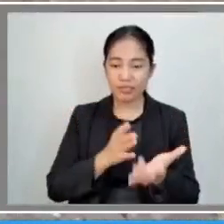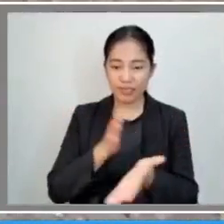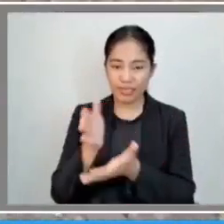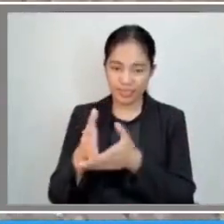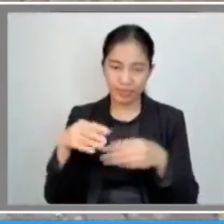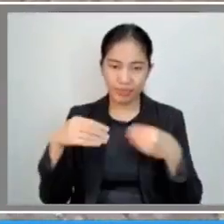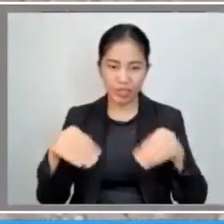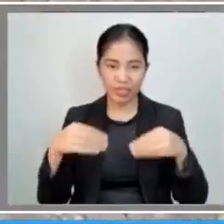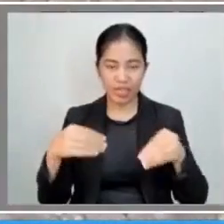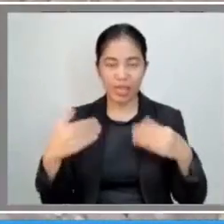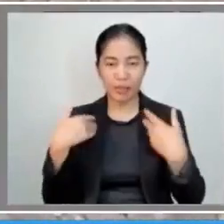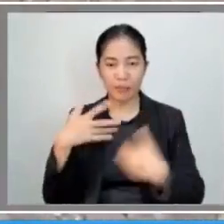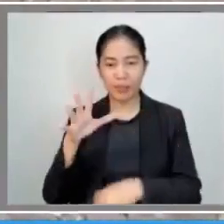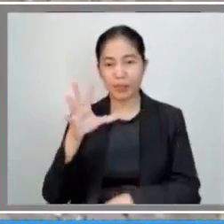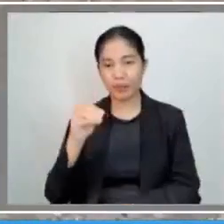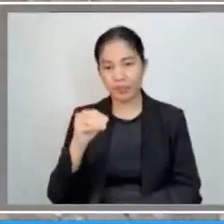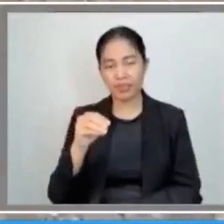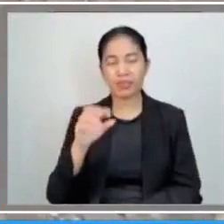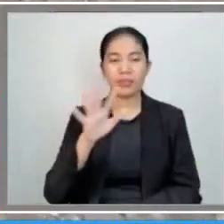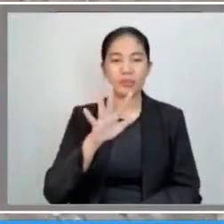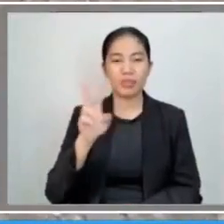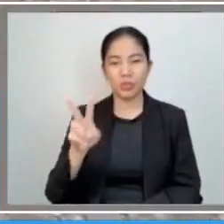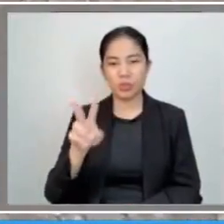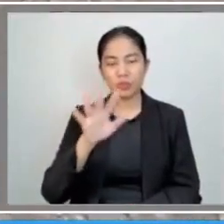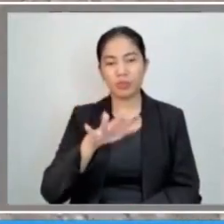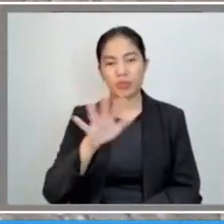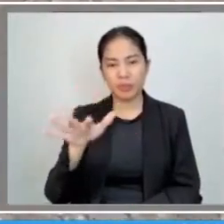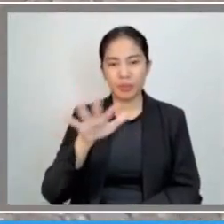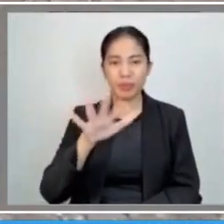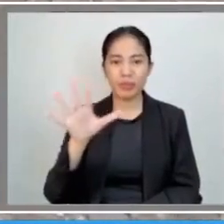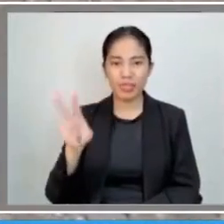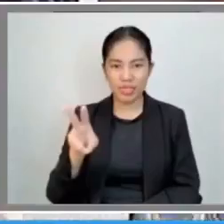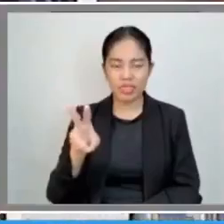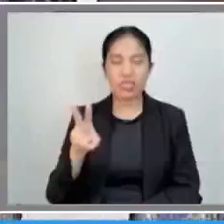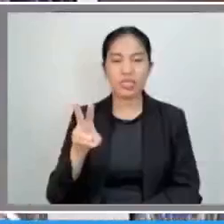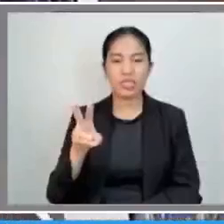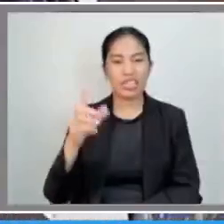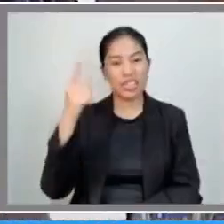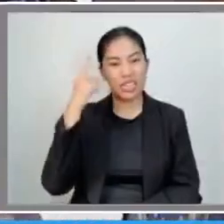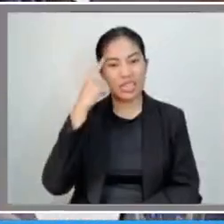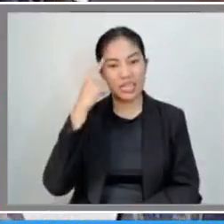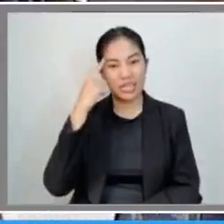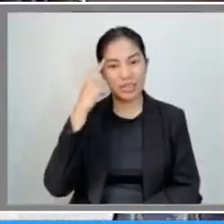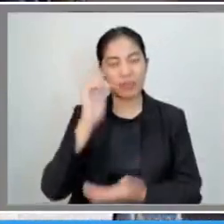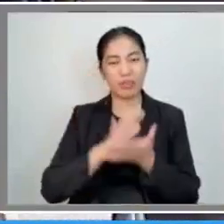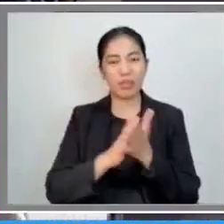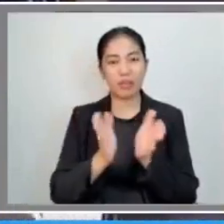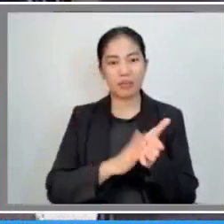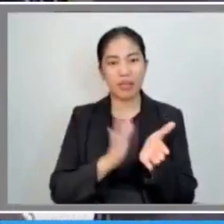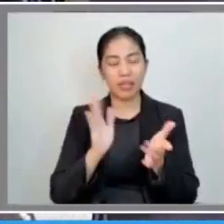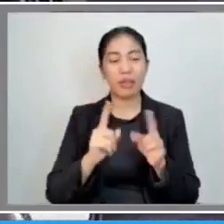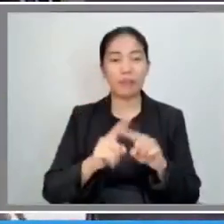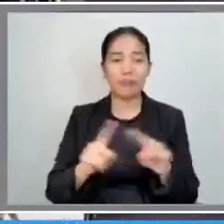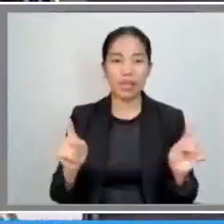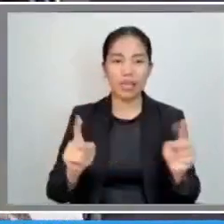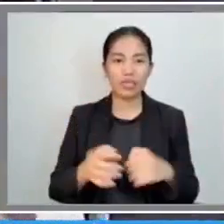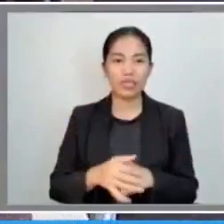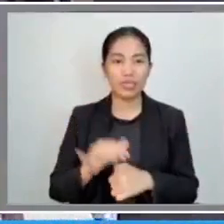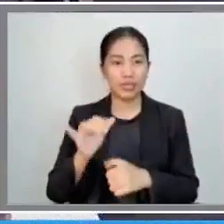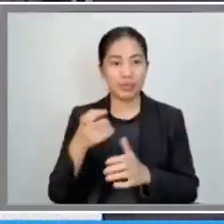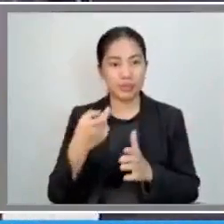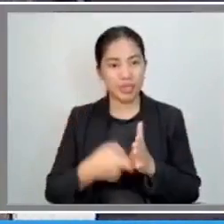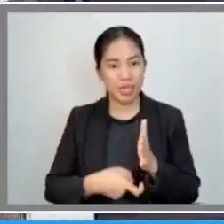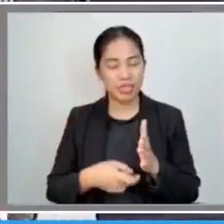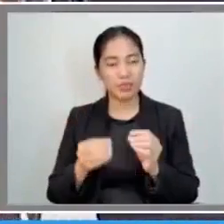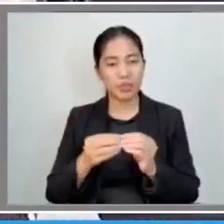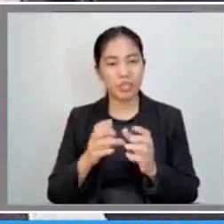50, 52, 55, 56, mga ganyan, iisipin mo, eh nagmahal na. Pero yung mga presyo na yan, mas mura na ng 4